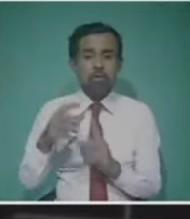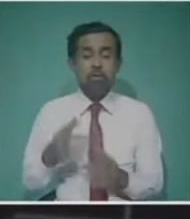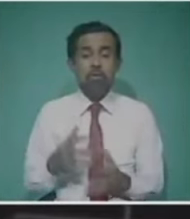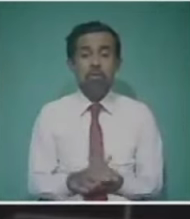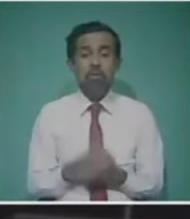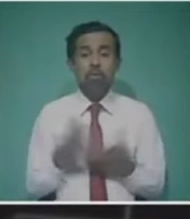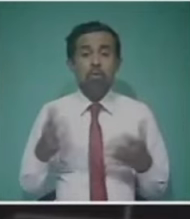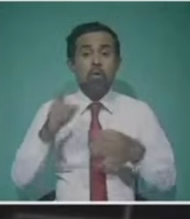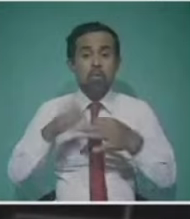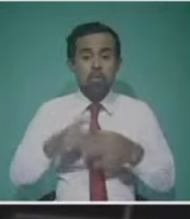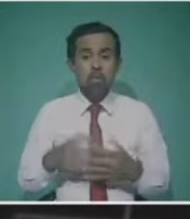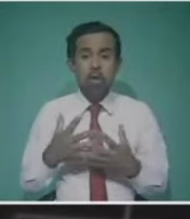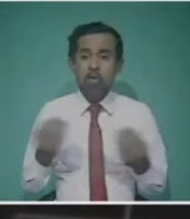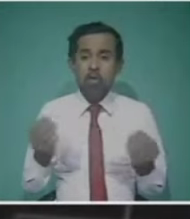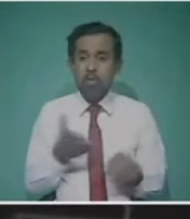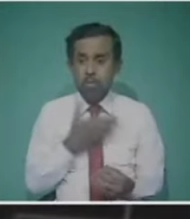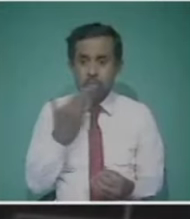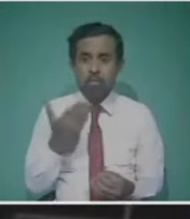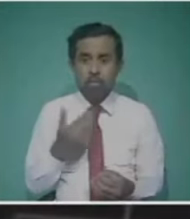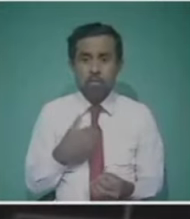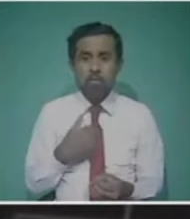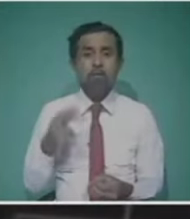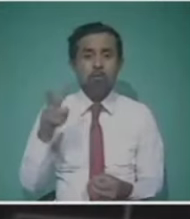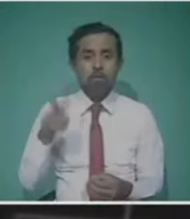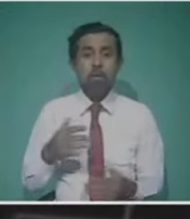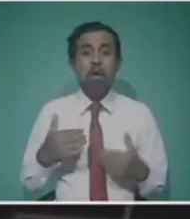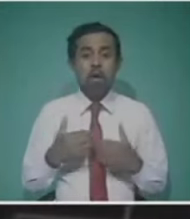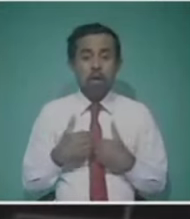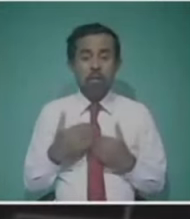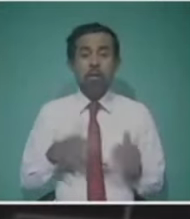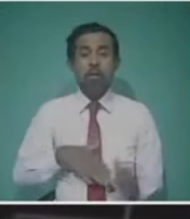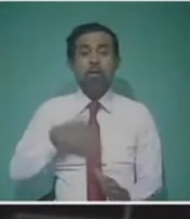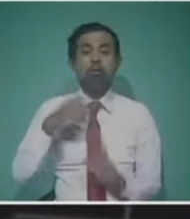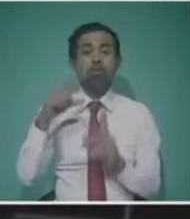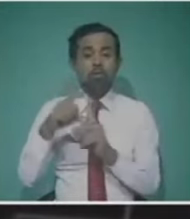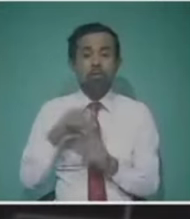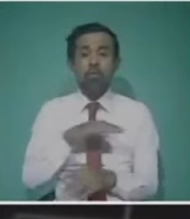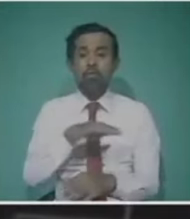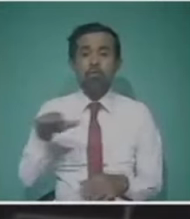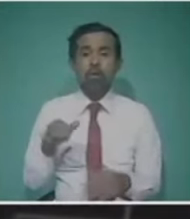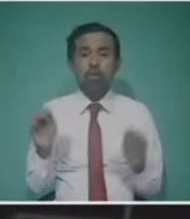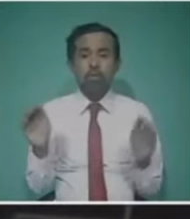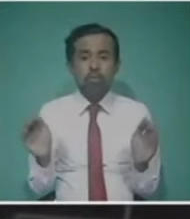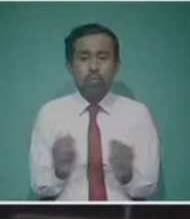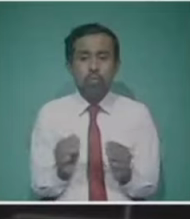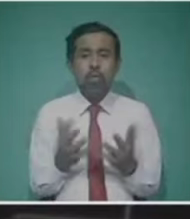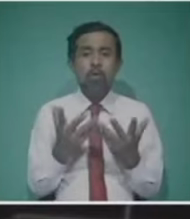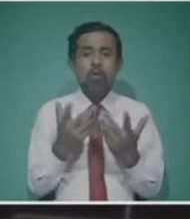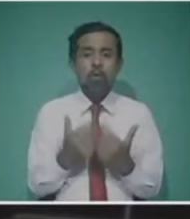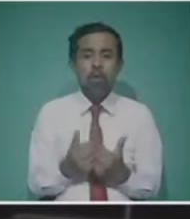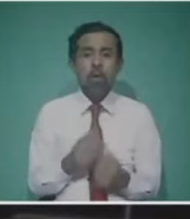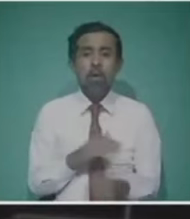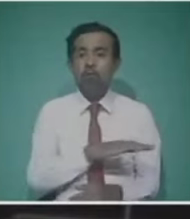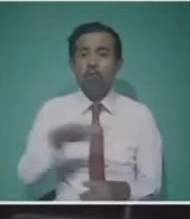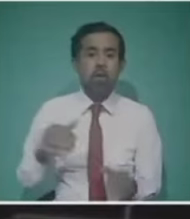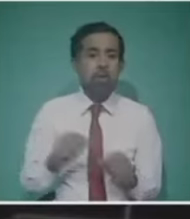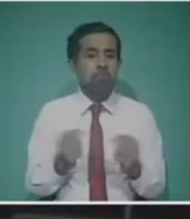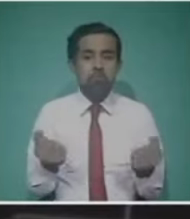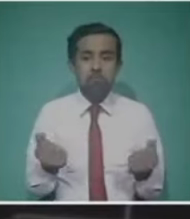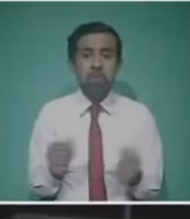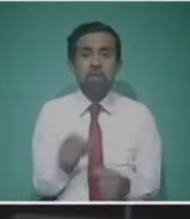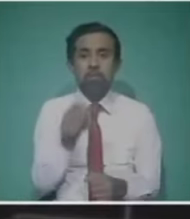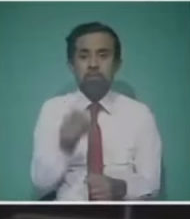முக்கியமாக எங்களுடைய மாவட்டத்திலே சிறிய அளவிலே காணி இல்லாதவர்கள்